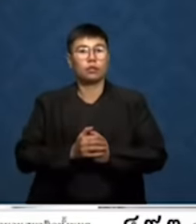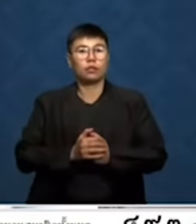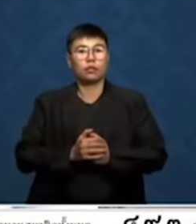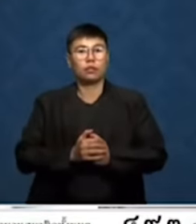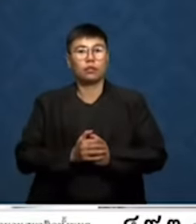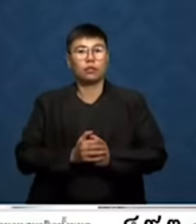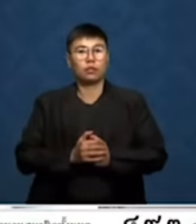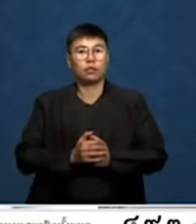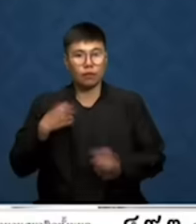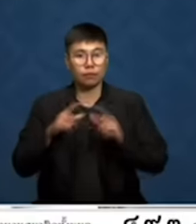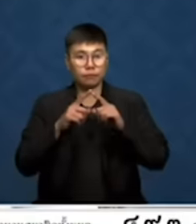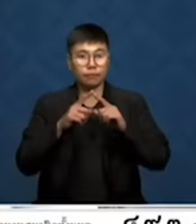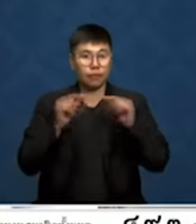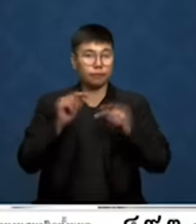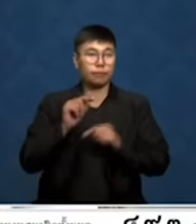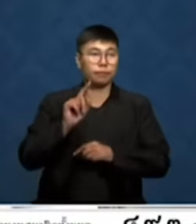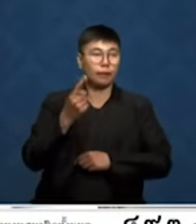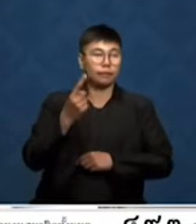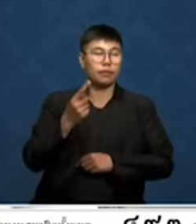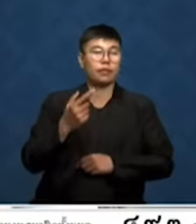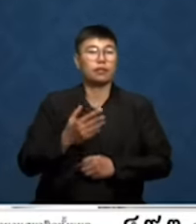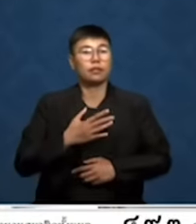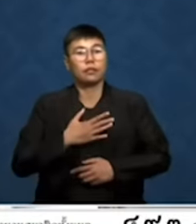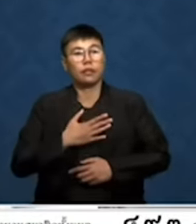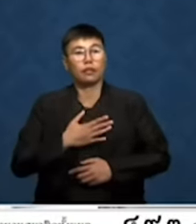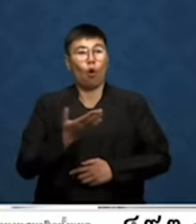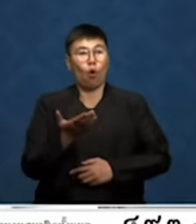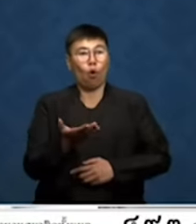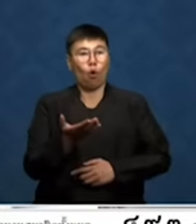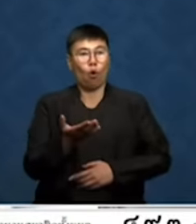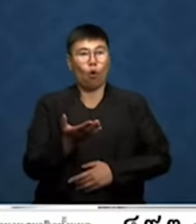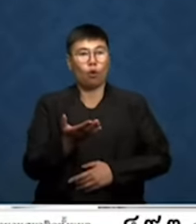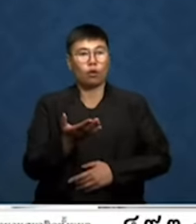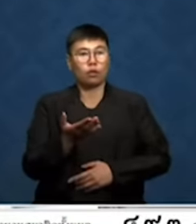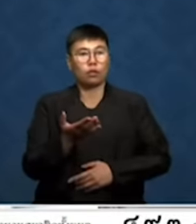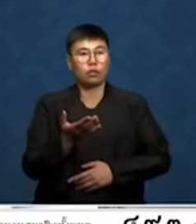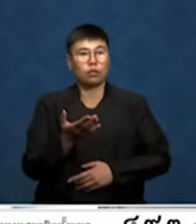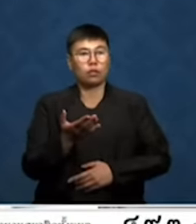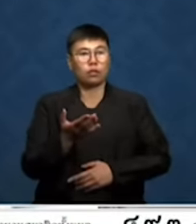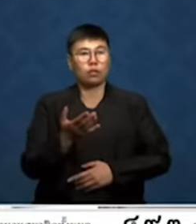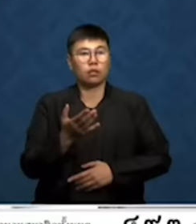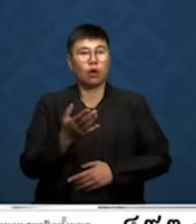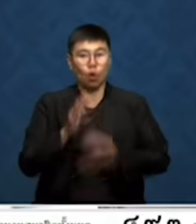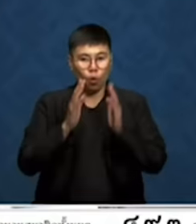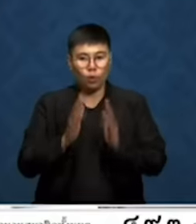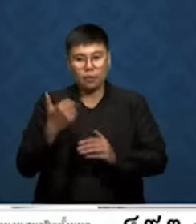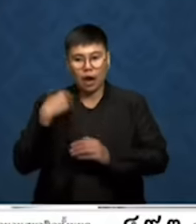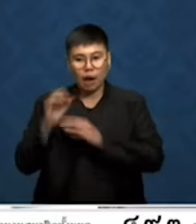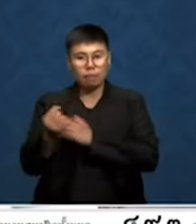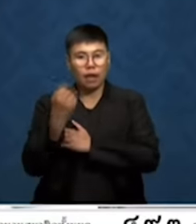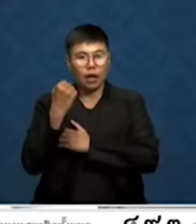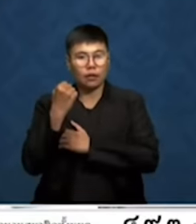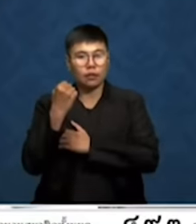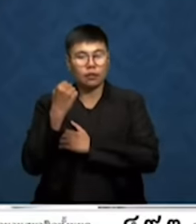เสียงเมื่อวานนี้ค่ะดิฉันขอให้ผู้มีอำนาจในประเทศนี้เห็น